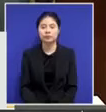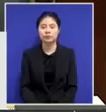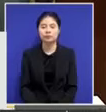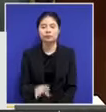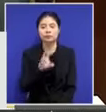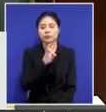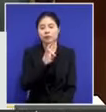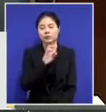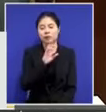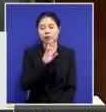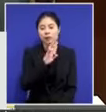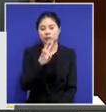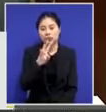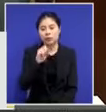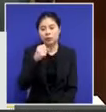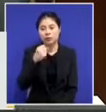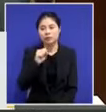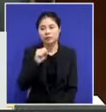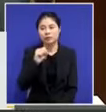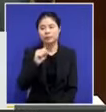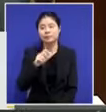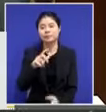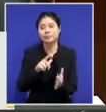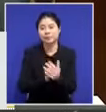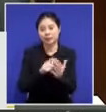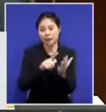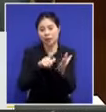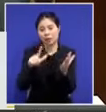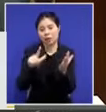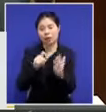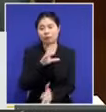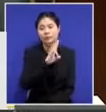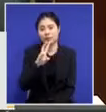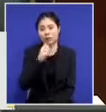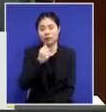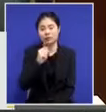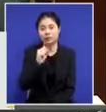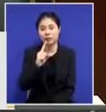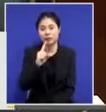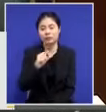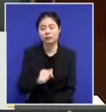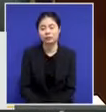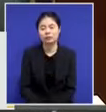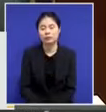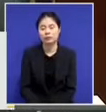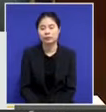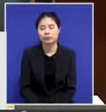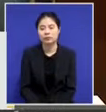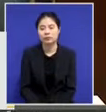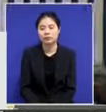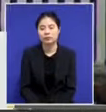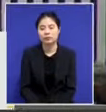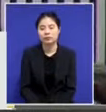710นายอภิสิทธิ์เวชชาชีวะลาออก711นายอมรนินเปรม พล